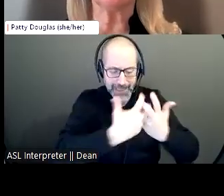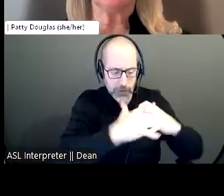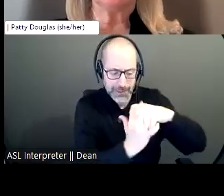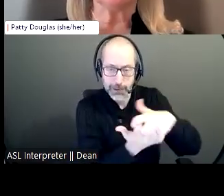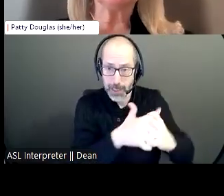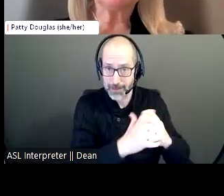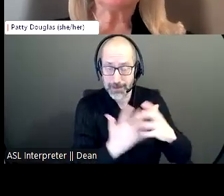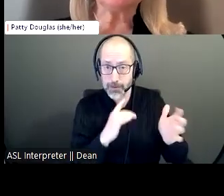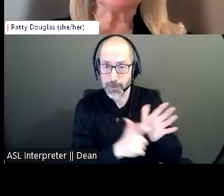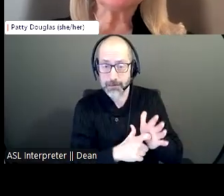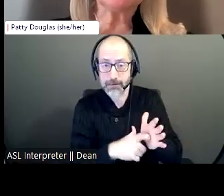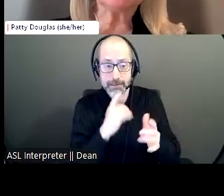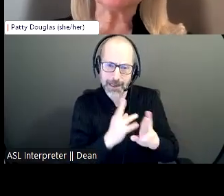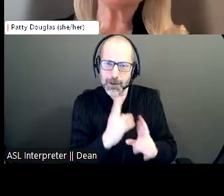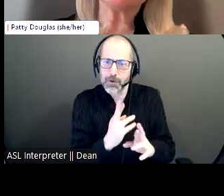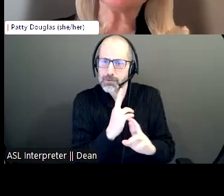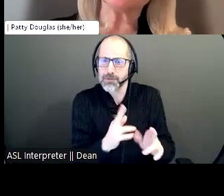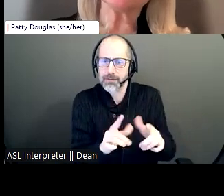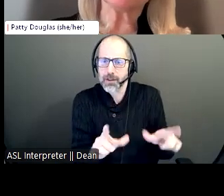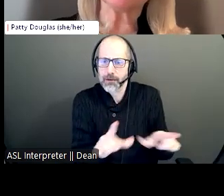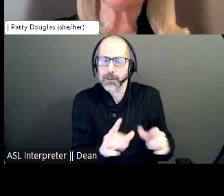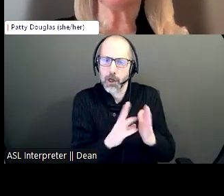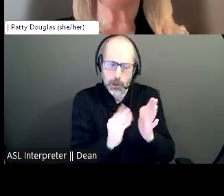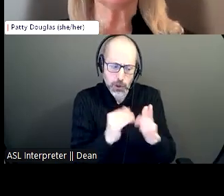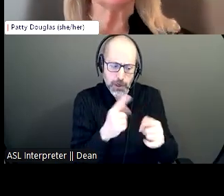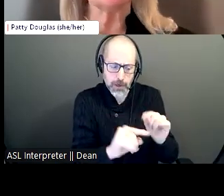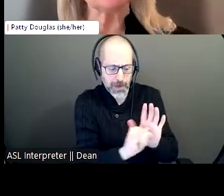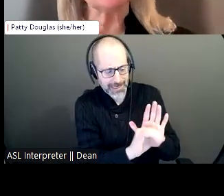que vous demandez, reconnaître l'intersectionnalité,